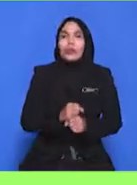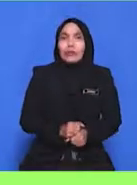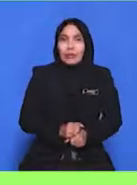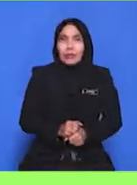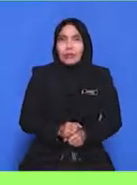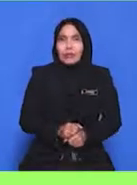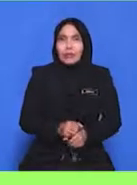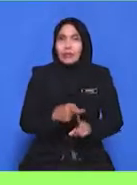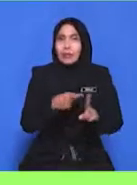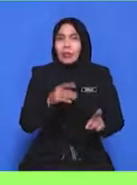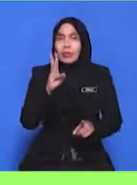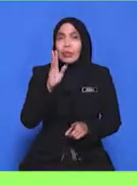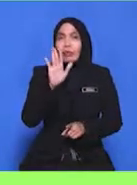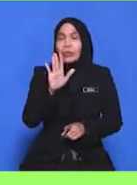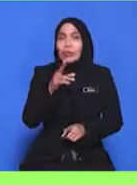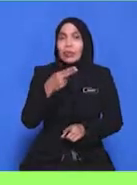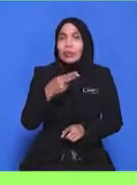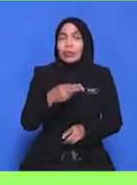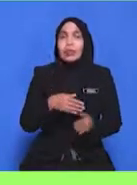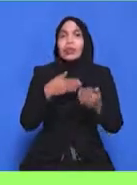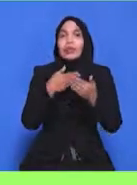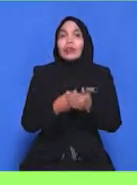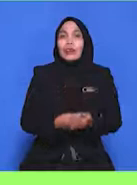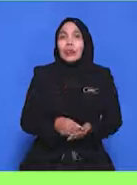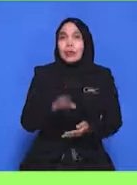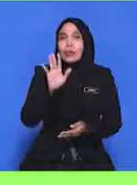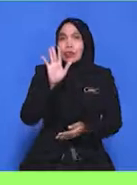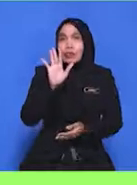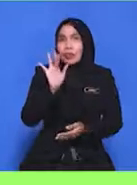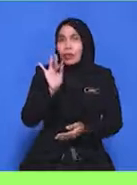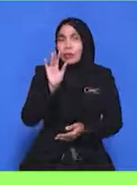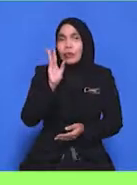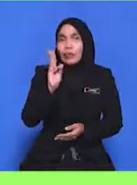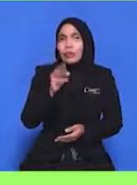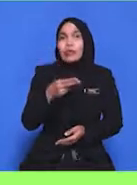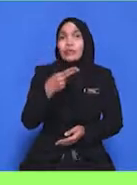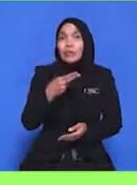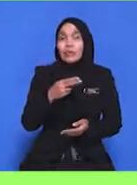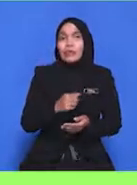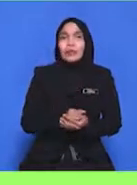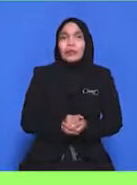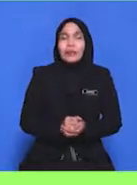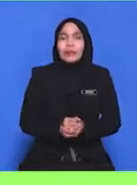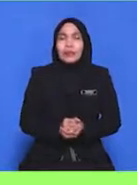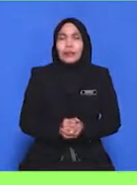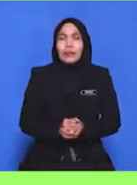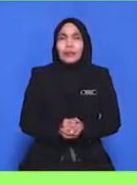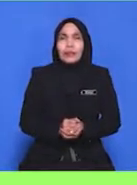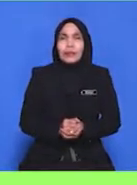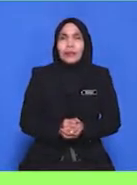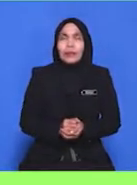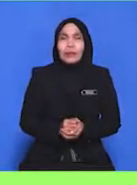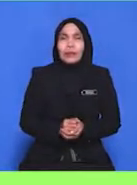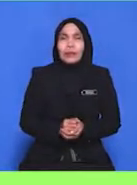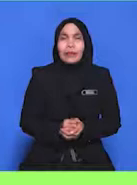tahun 65 Hijrah hingga tahun 86 Hijrah. Baik, sumbangan